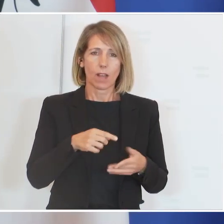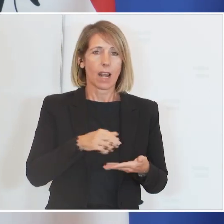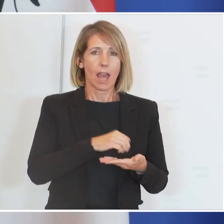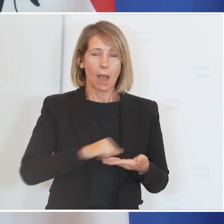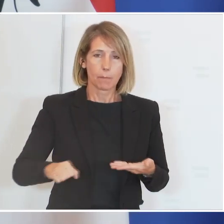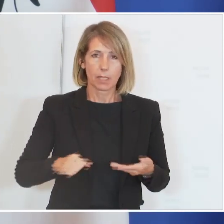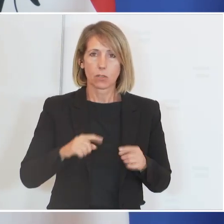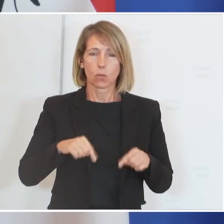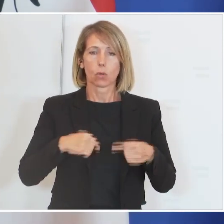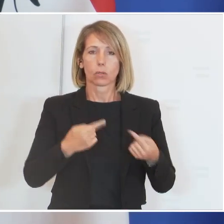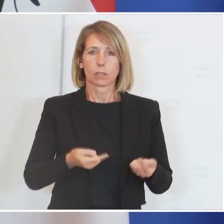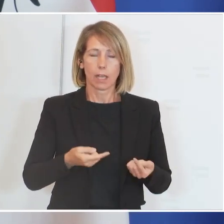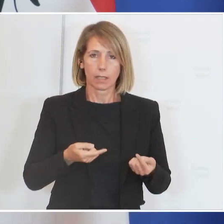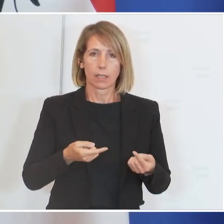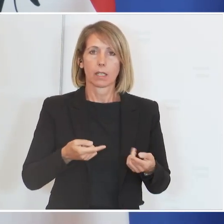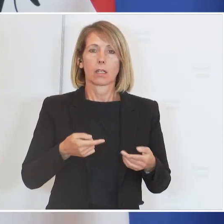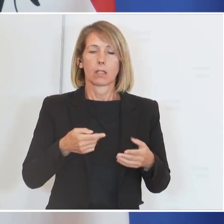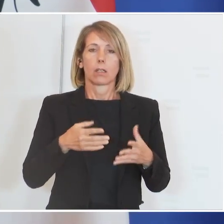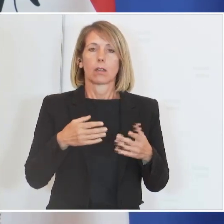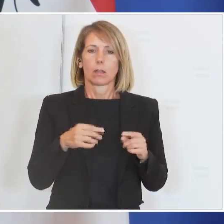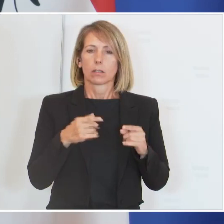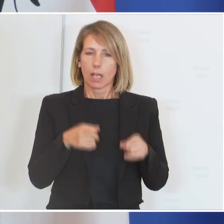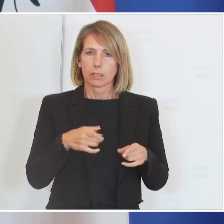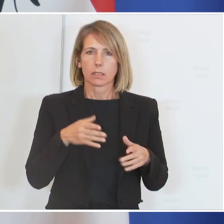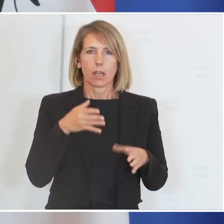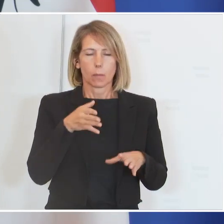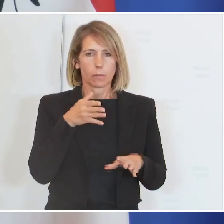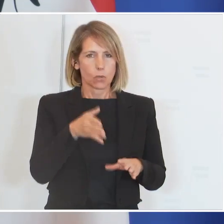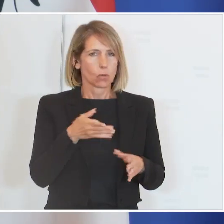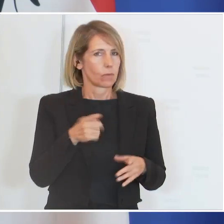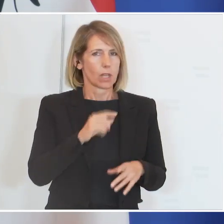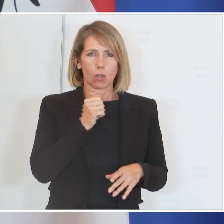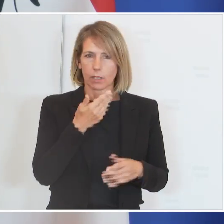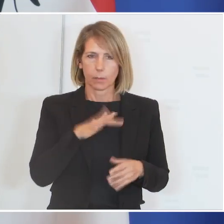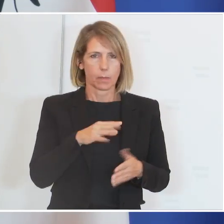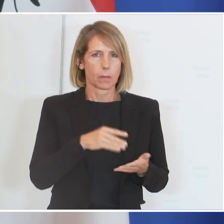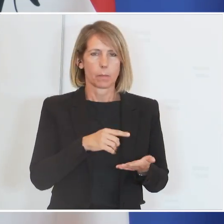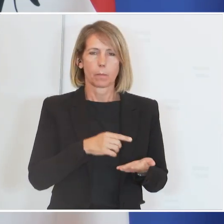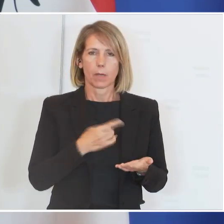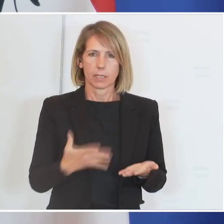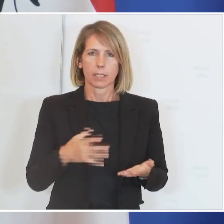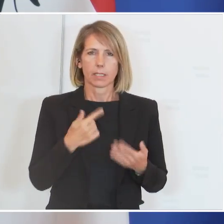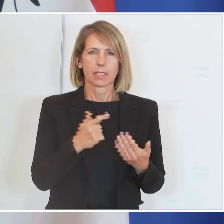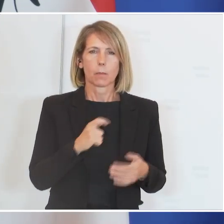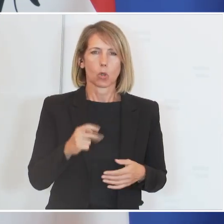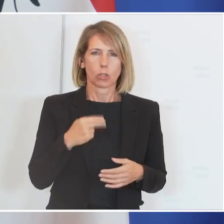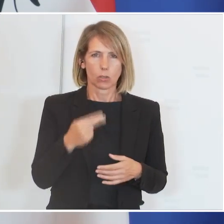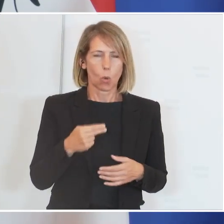dass das in Zukunft nicht mehr passiert. Das sind 700 Euro der Kinderzeitbonus,